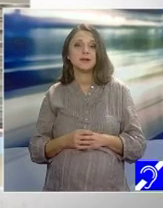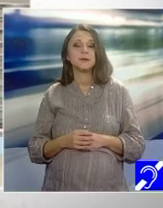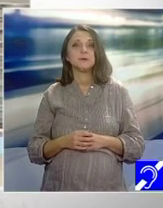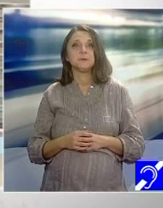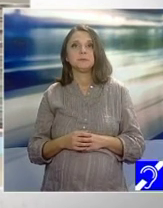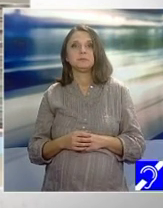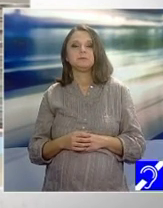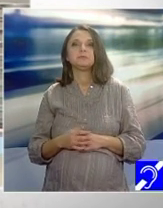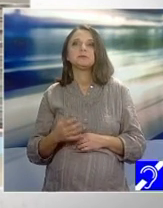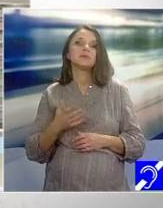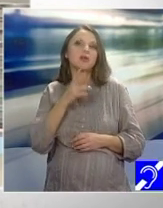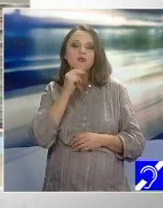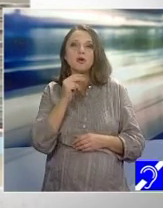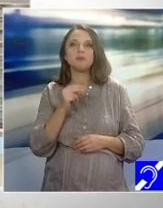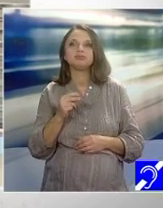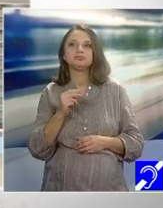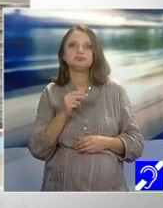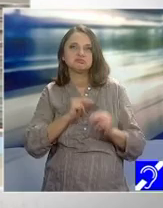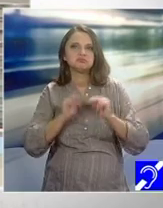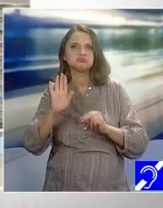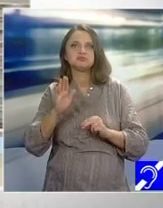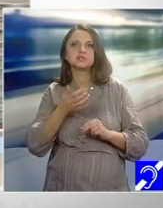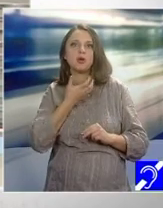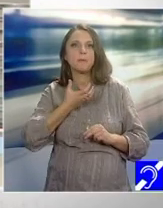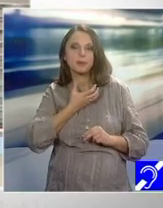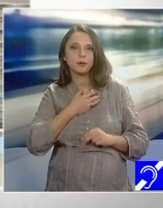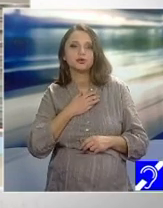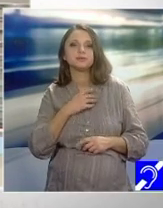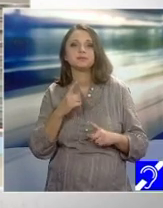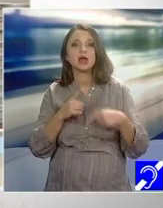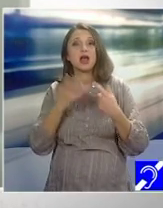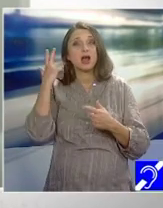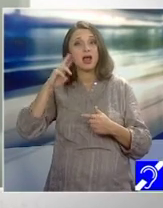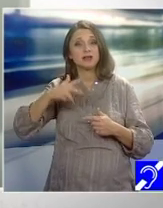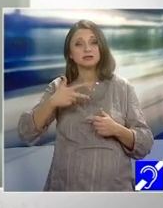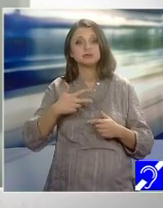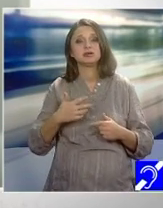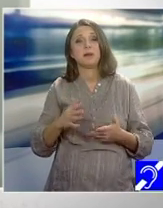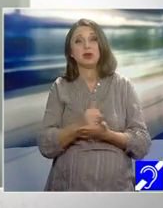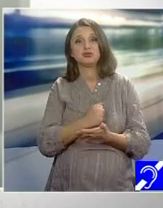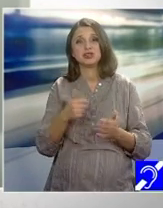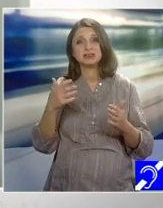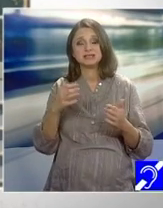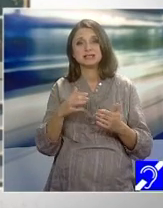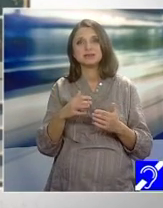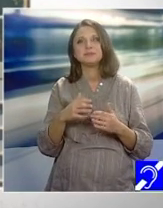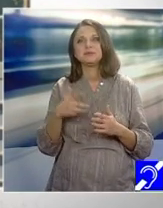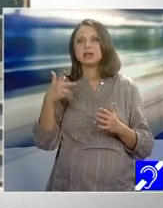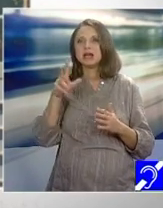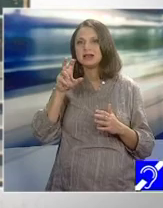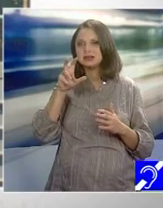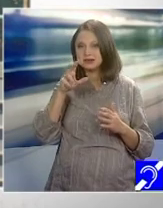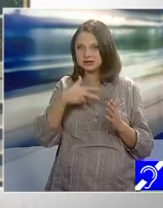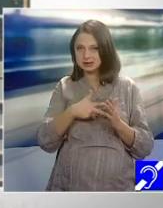Ewing Edward. Atunci am strâns, ne-am targetat să strângem 5.000, am reușit să strângem 3.300